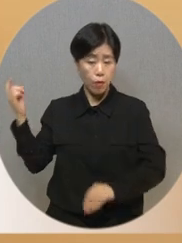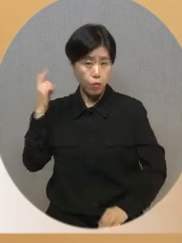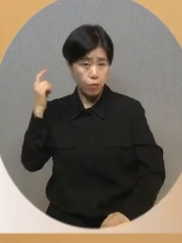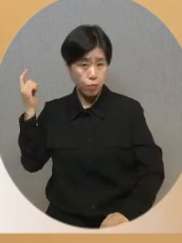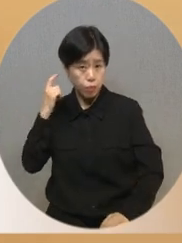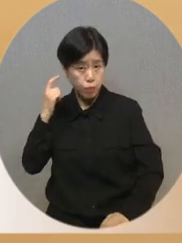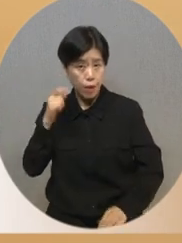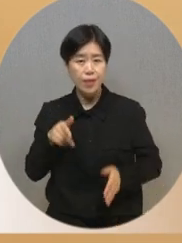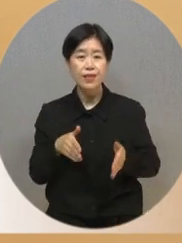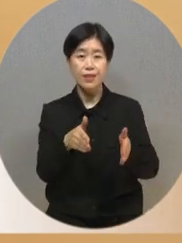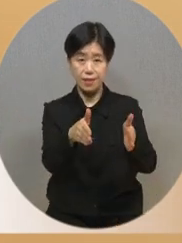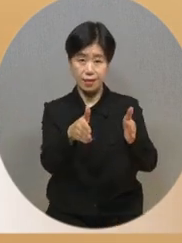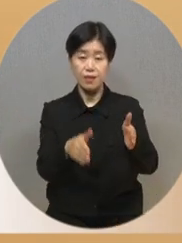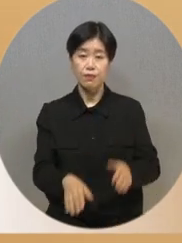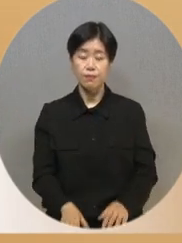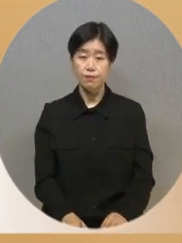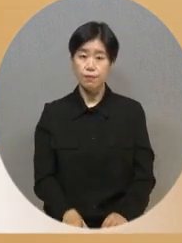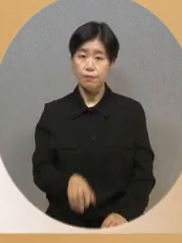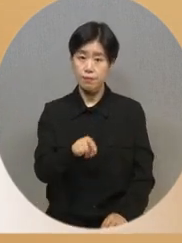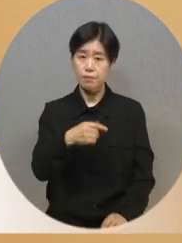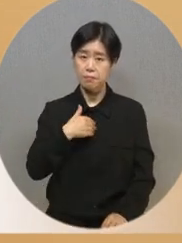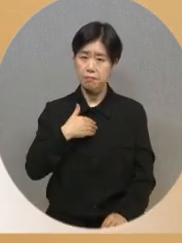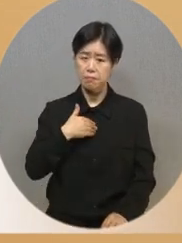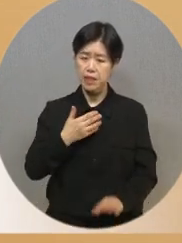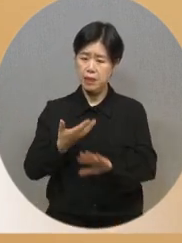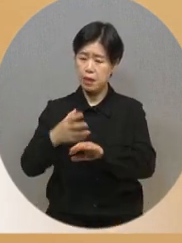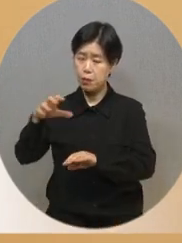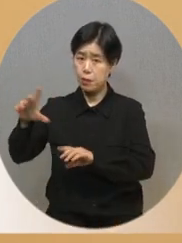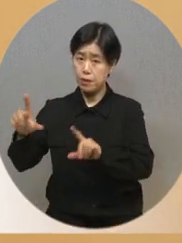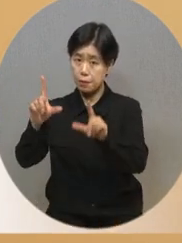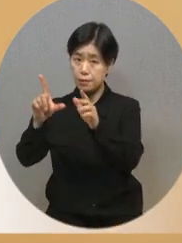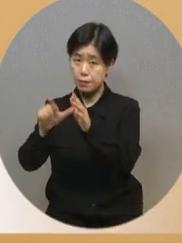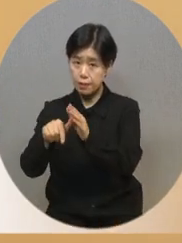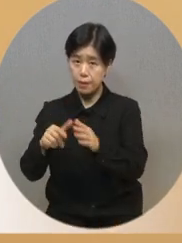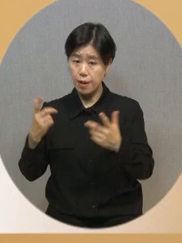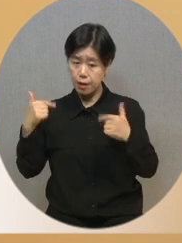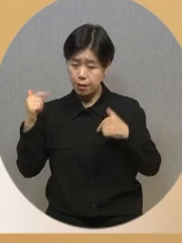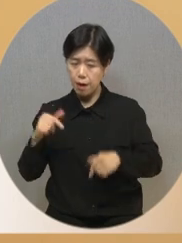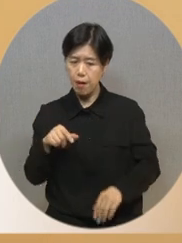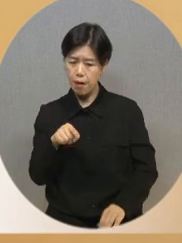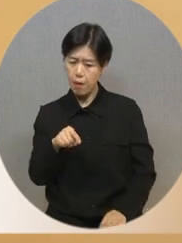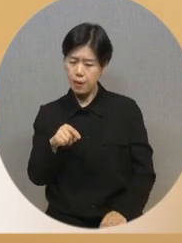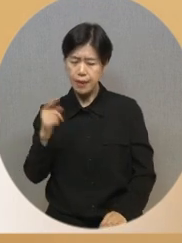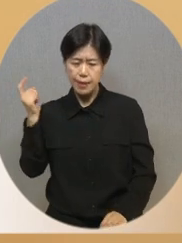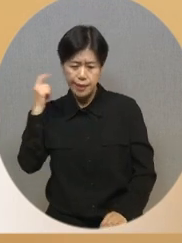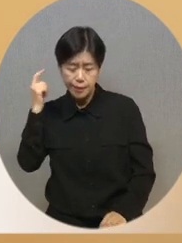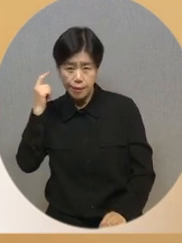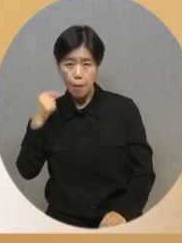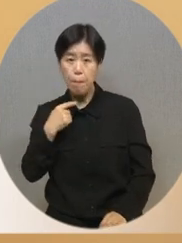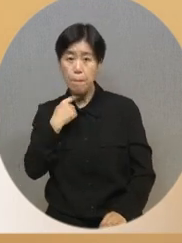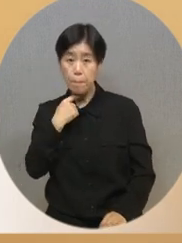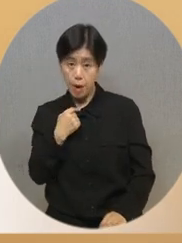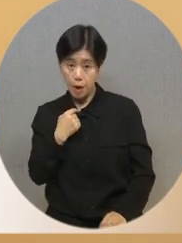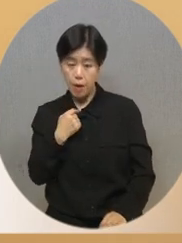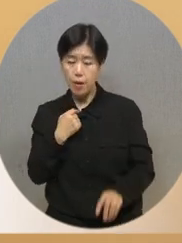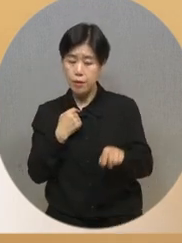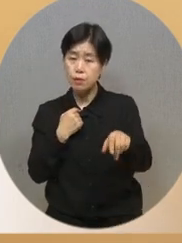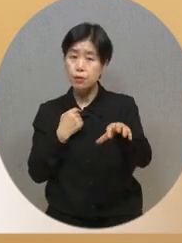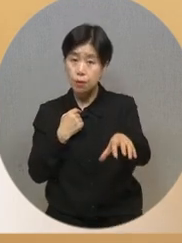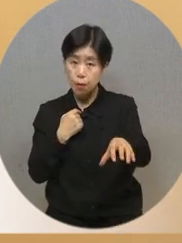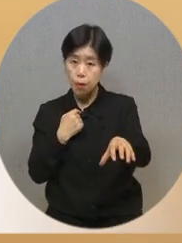길인데요. 제가 레지던시 생활을 하면서 항상 이야기로만 들었던 어떤